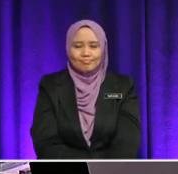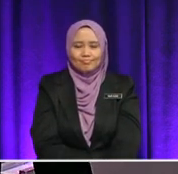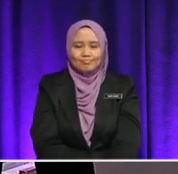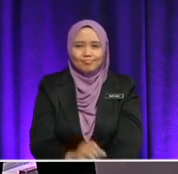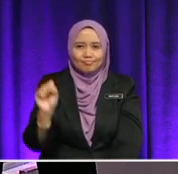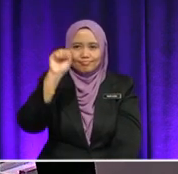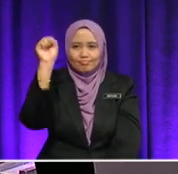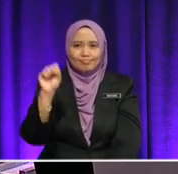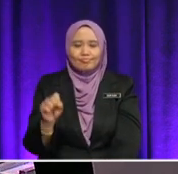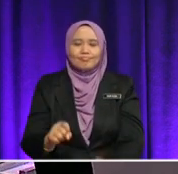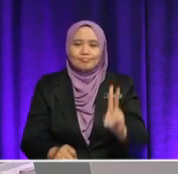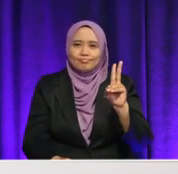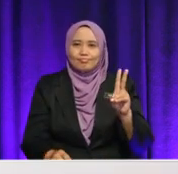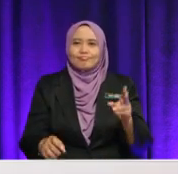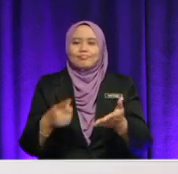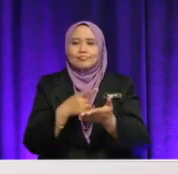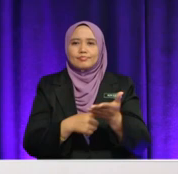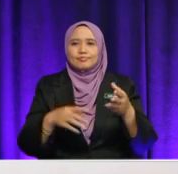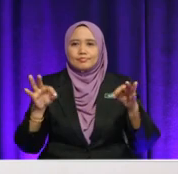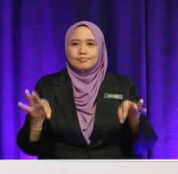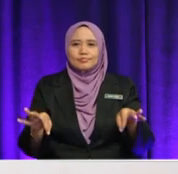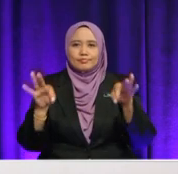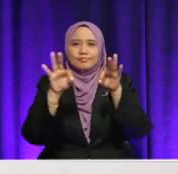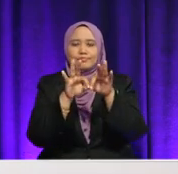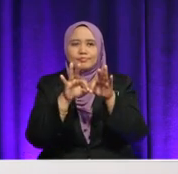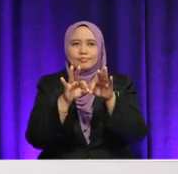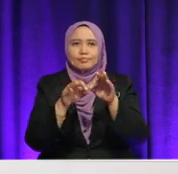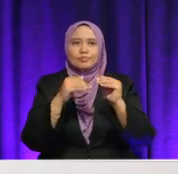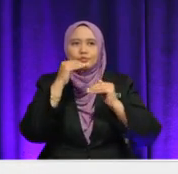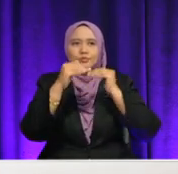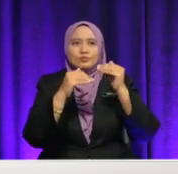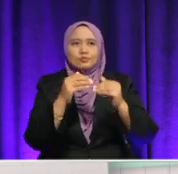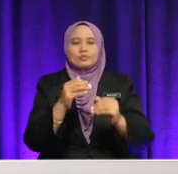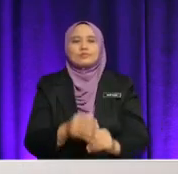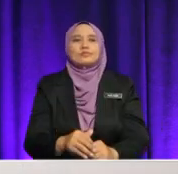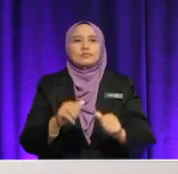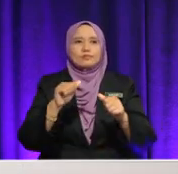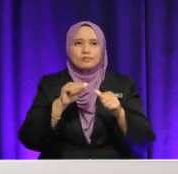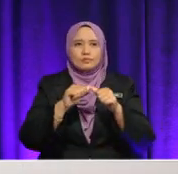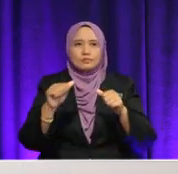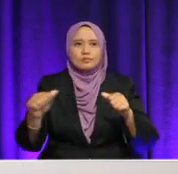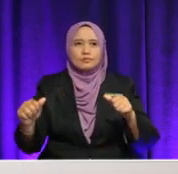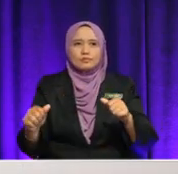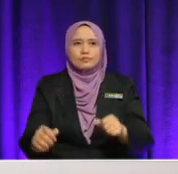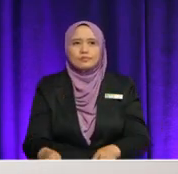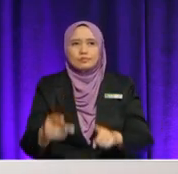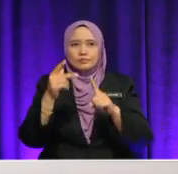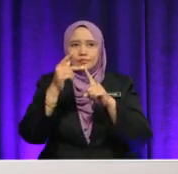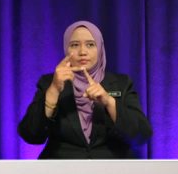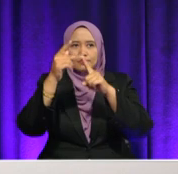soalnya adalah Apakah kepentingan penumbuhan jawatan kuasa khusus kata kuncinya adalah